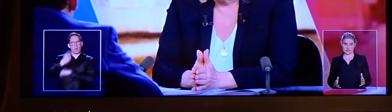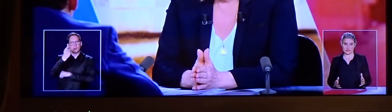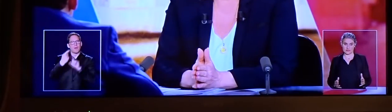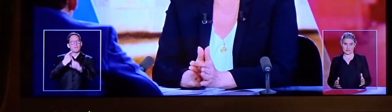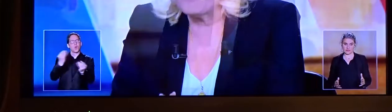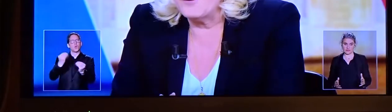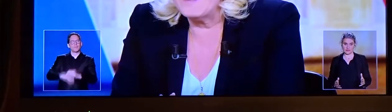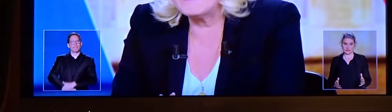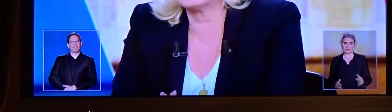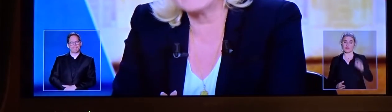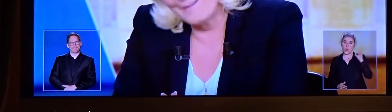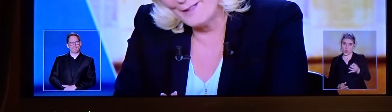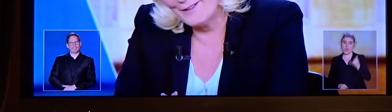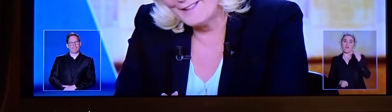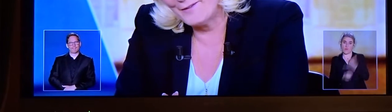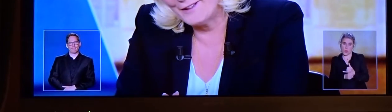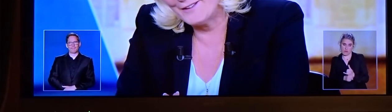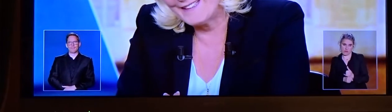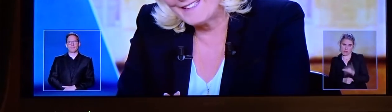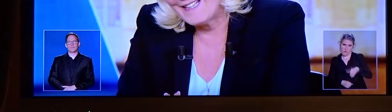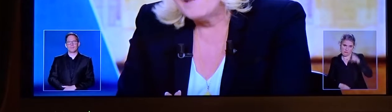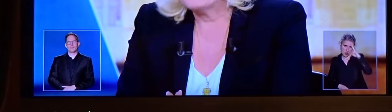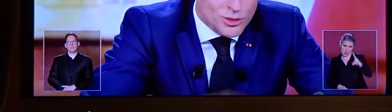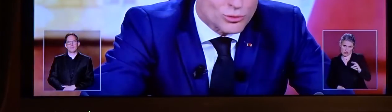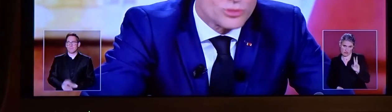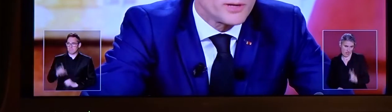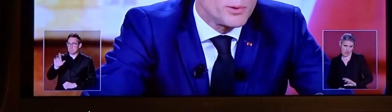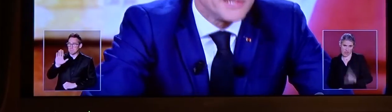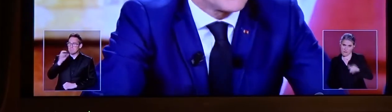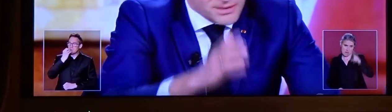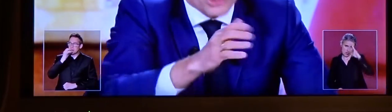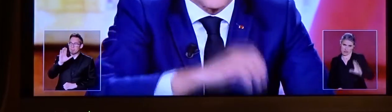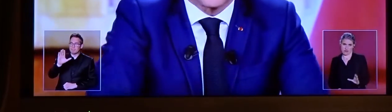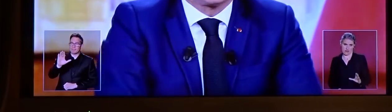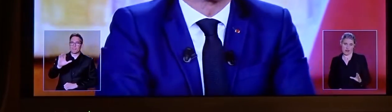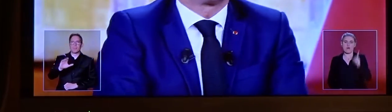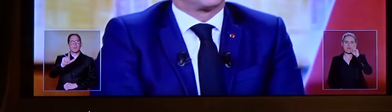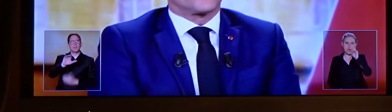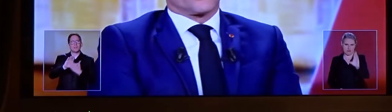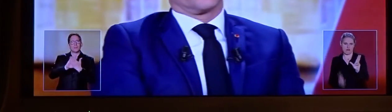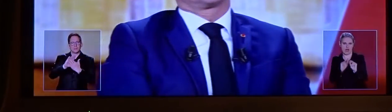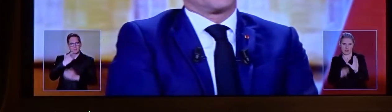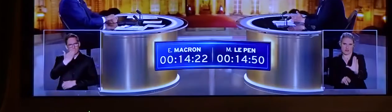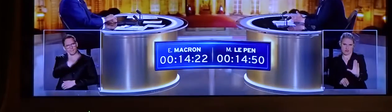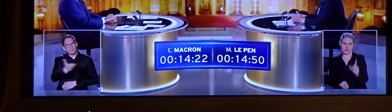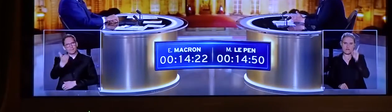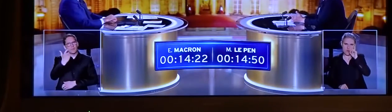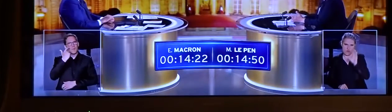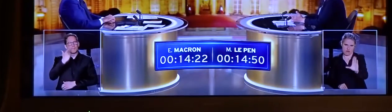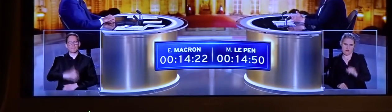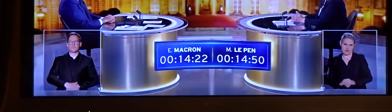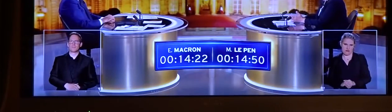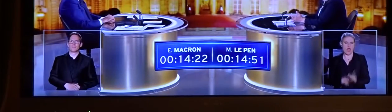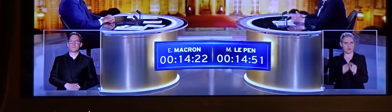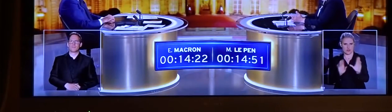Macron. C'est faux et c'est assez malhonnête, il faut être honnête. Très bien. Pourquoi ? Et donc, tout ça je vais vous dire pourquoi. Donc, ne comprenez pas que si j'ai été obligé d'aller